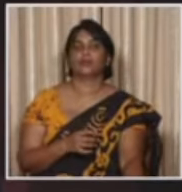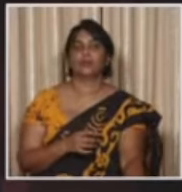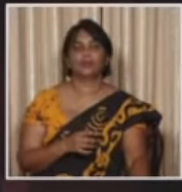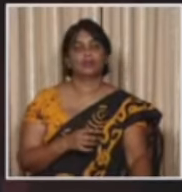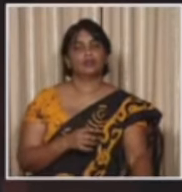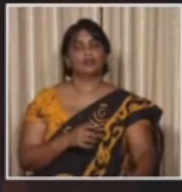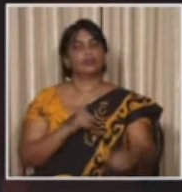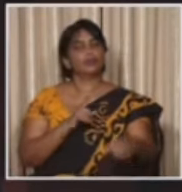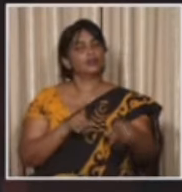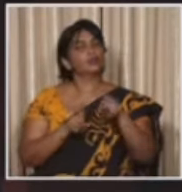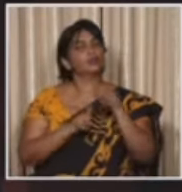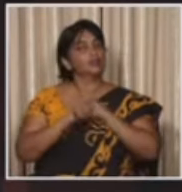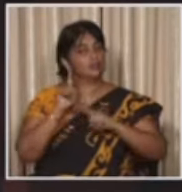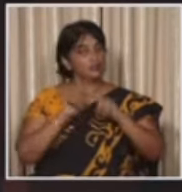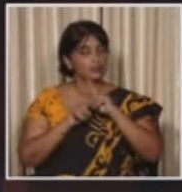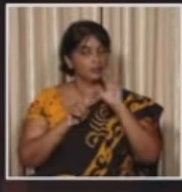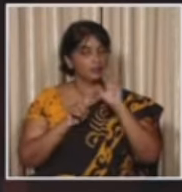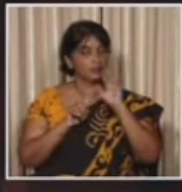සාකච්ඡා කරපු